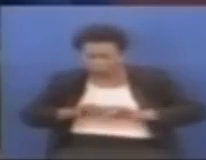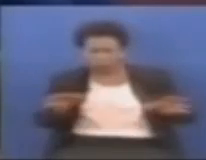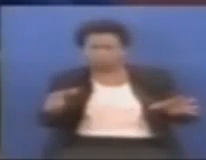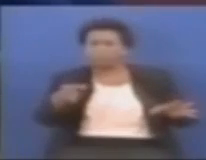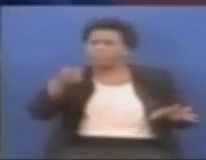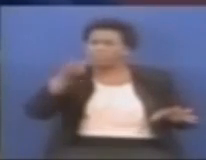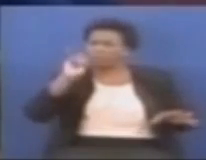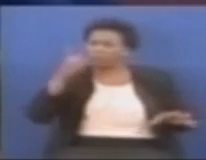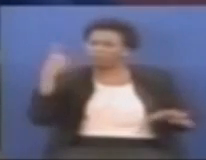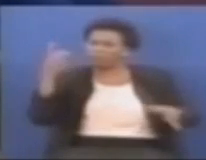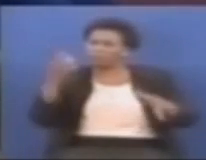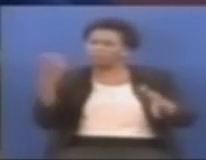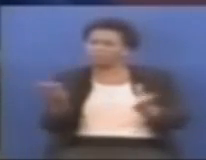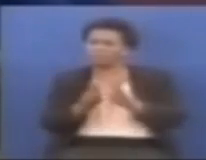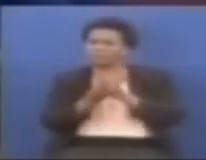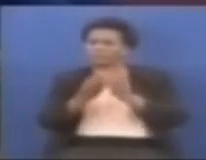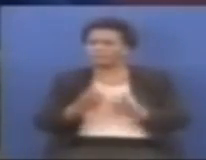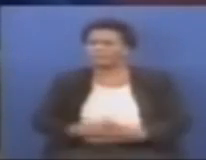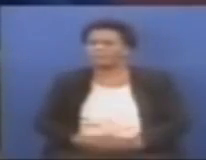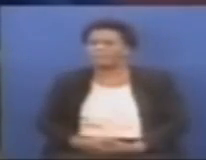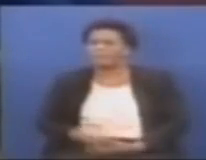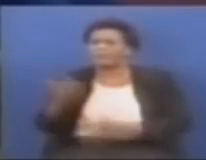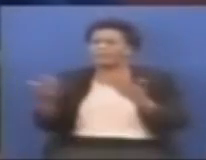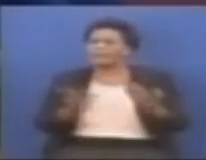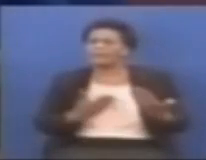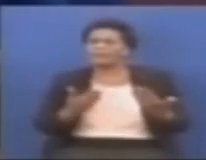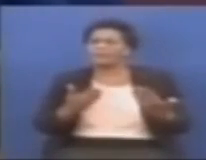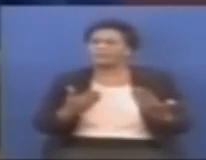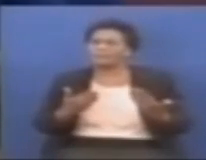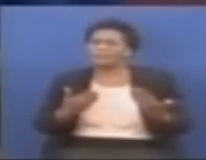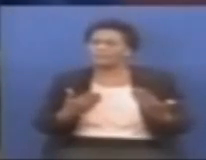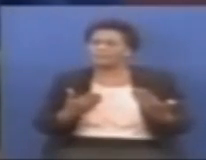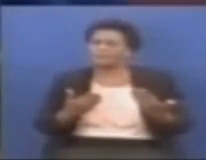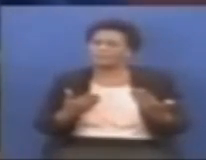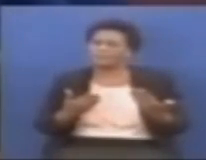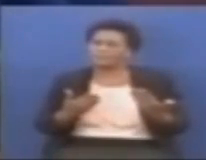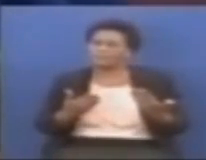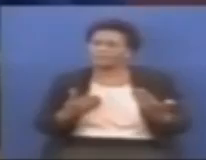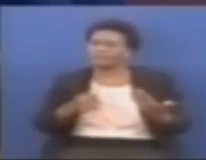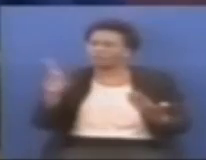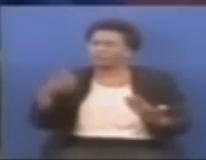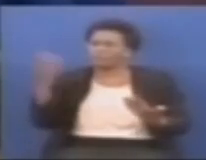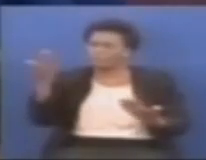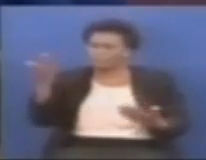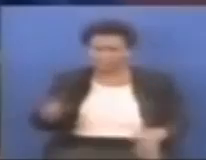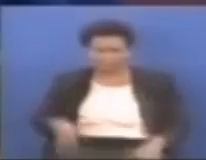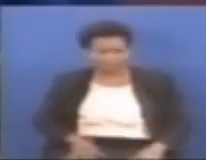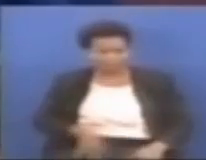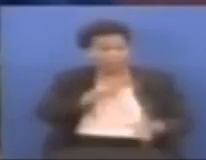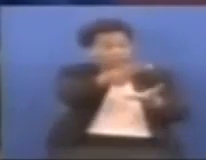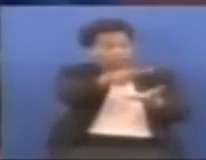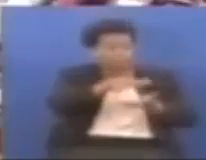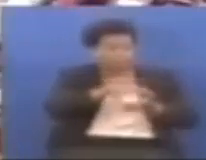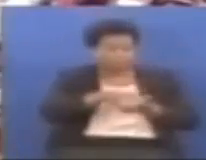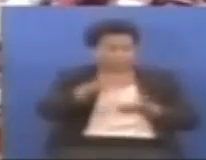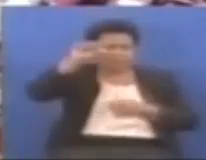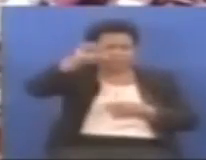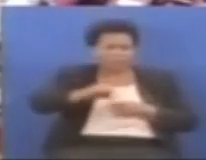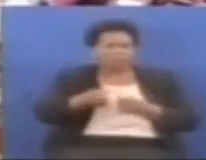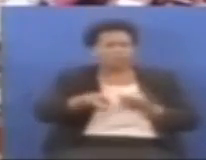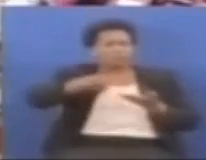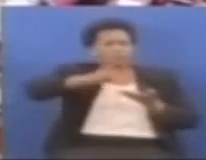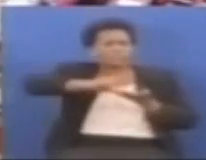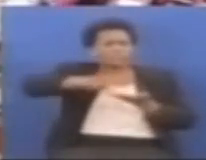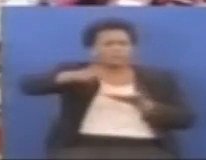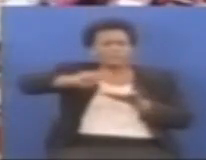na bunge lako, juzi tulikuwa na mkutano mkubwa na tutaanza kuzindua wateja wanaounganishwa kwa bei 27,000, na tunaanza wilaya